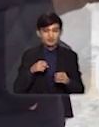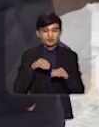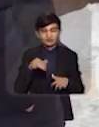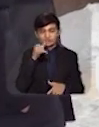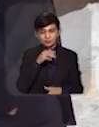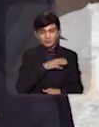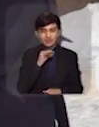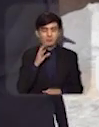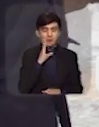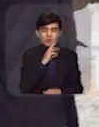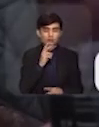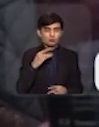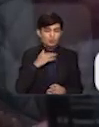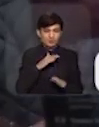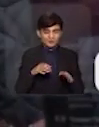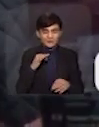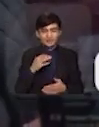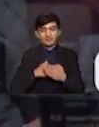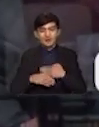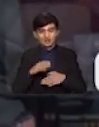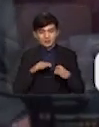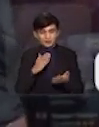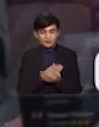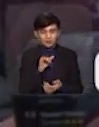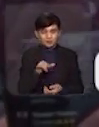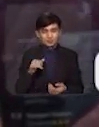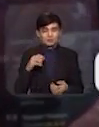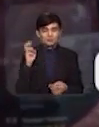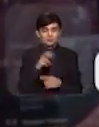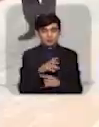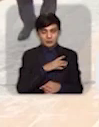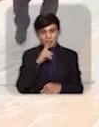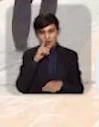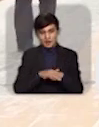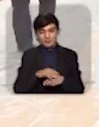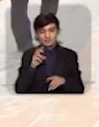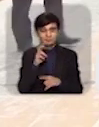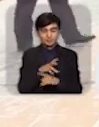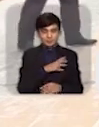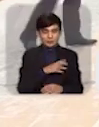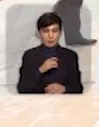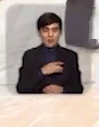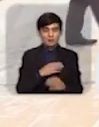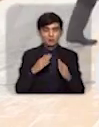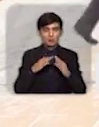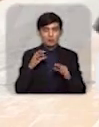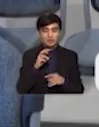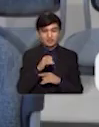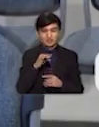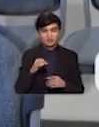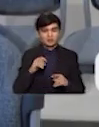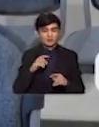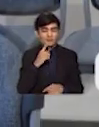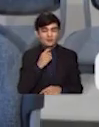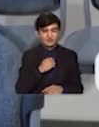асырап отырғандары бар. Алайда сол күні агрессивті түрде Ақордаға қарай бет алған деп танылып, белсенділердің үшеуін тәртіп сақшылары ұстап